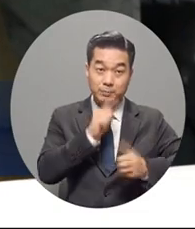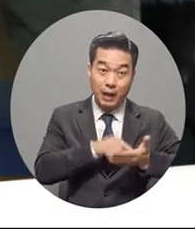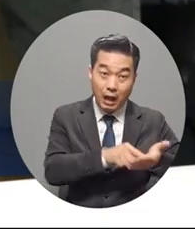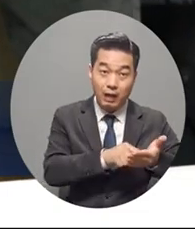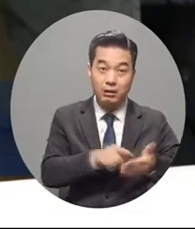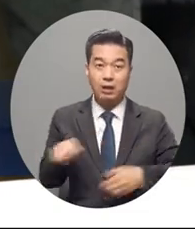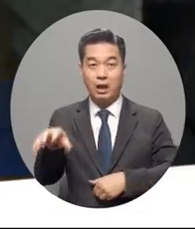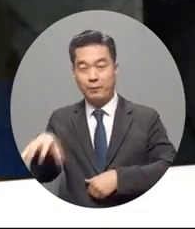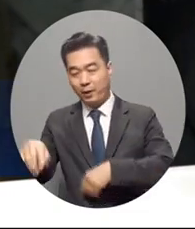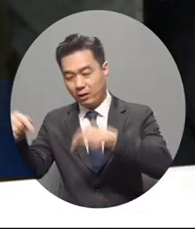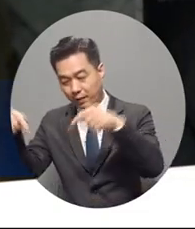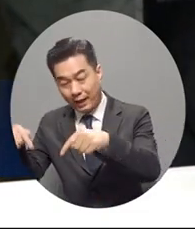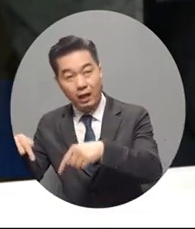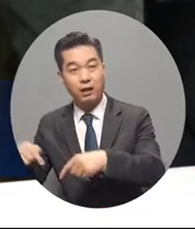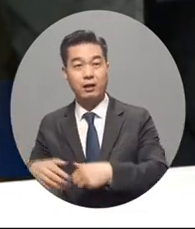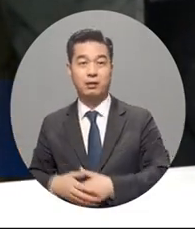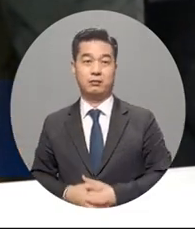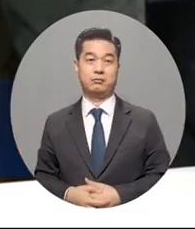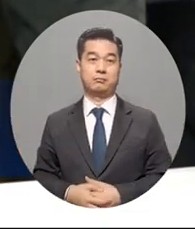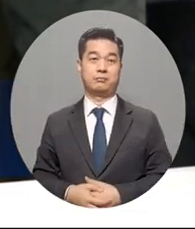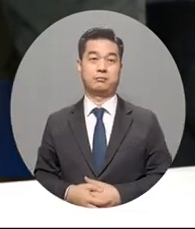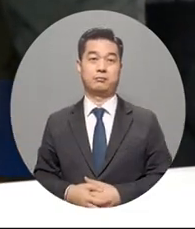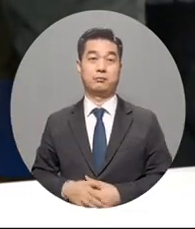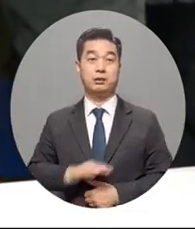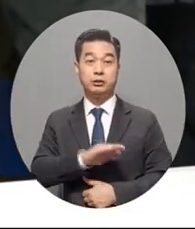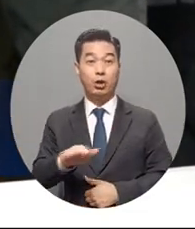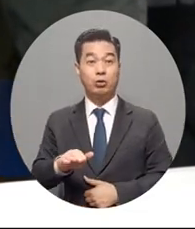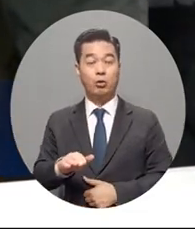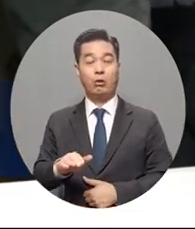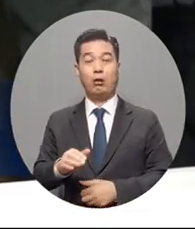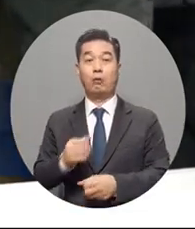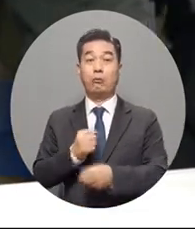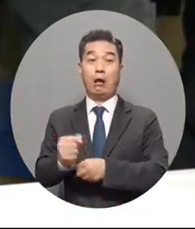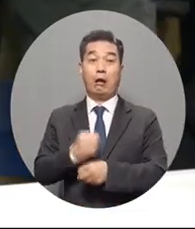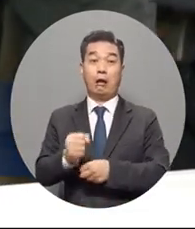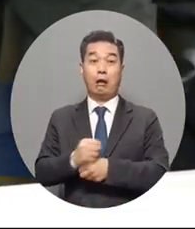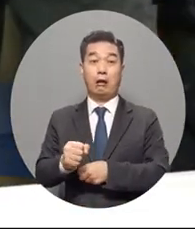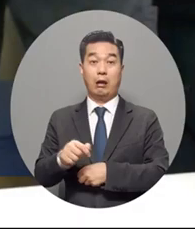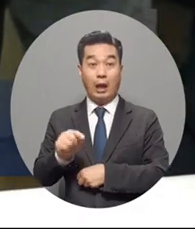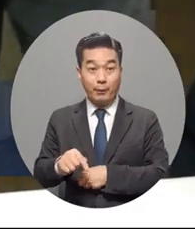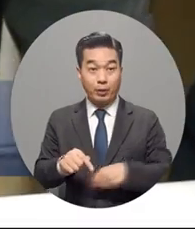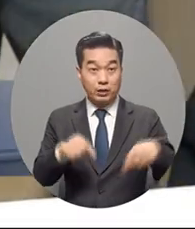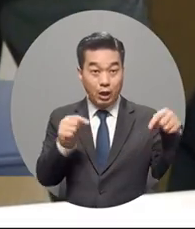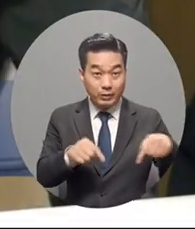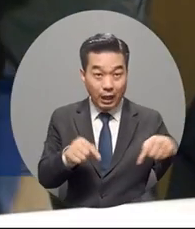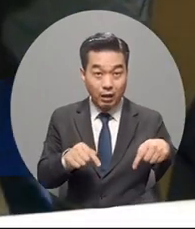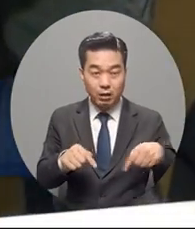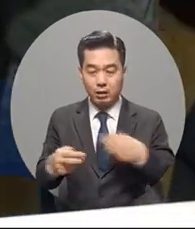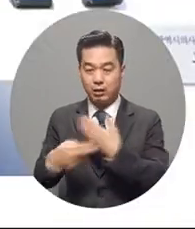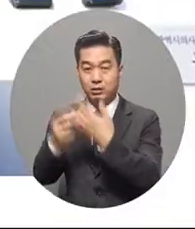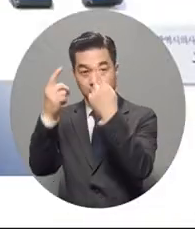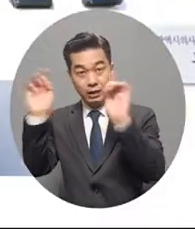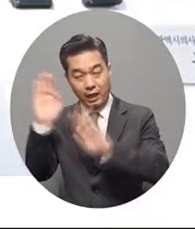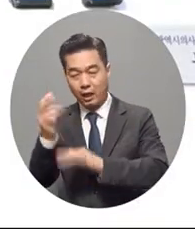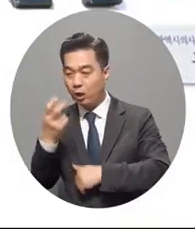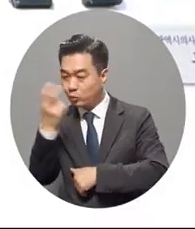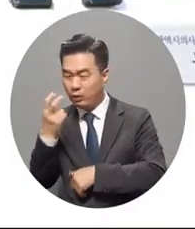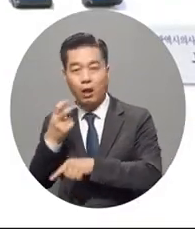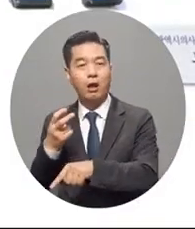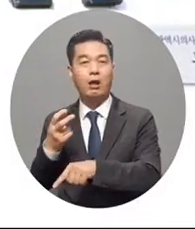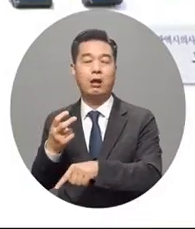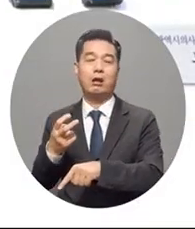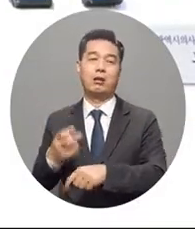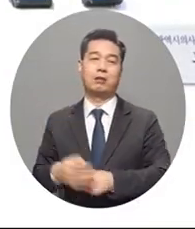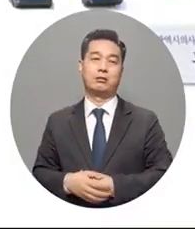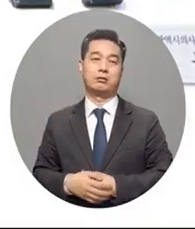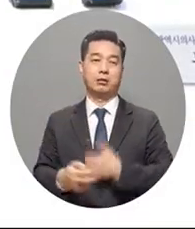협상하신다고요. 합상하신다고요. 저희도 얼마 황당했겠어요. 한편으로는 저희도 협상하는데 한편으로는 또 의대생들 수요조사하니까.